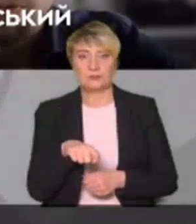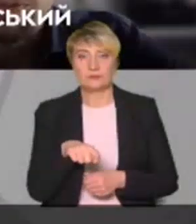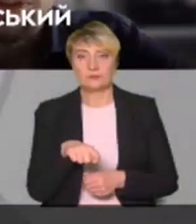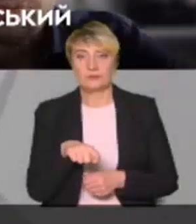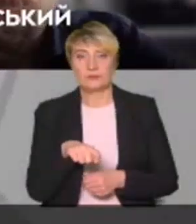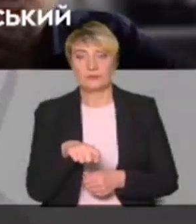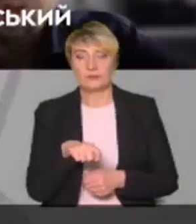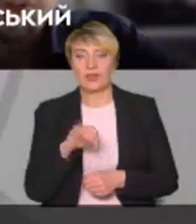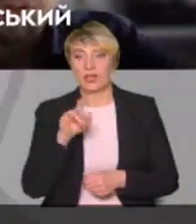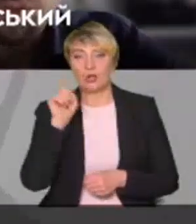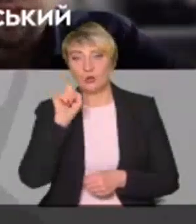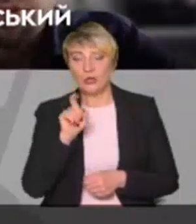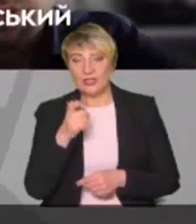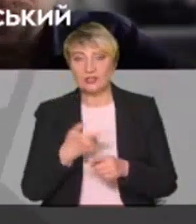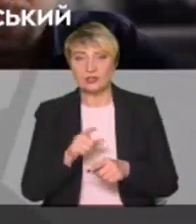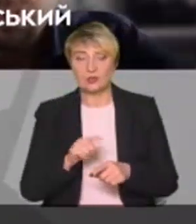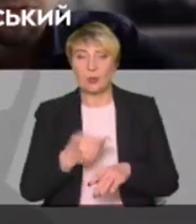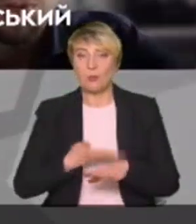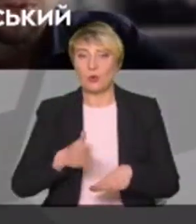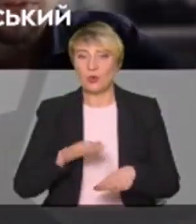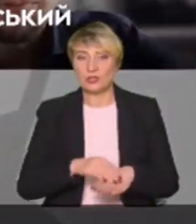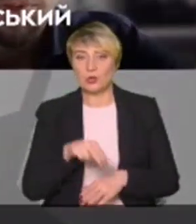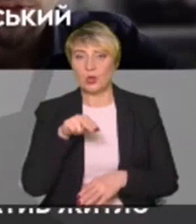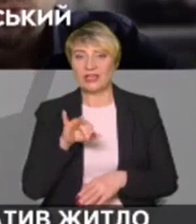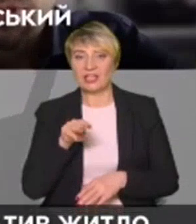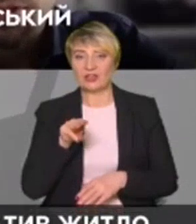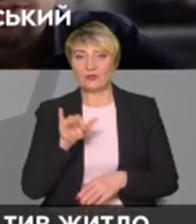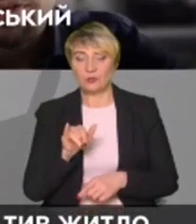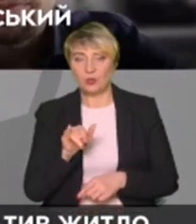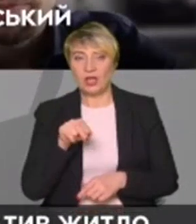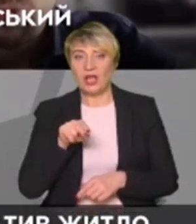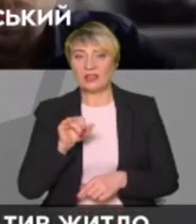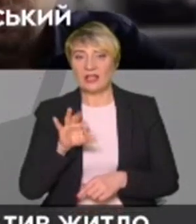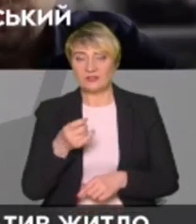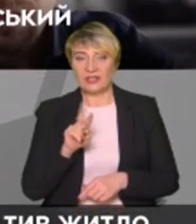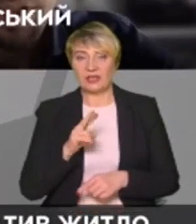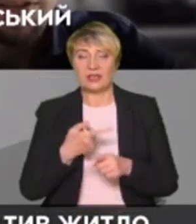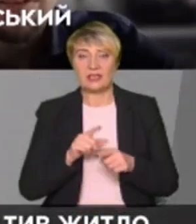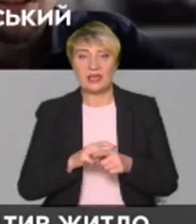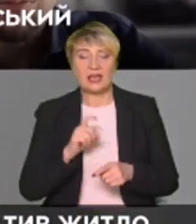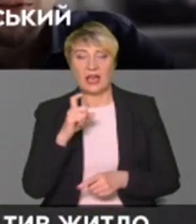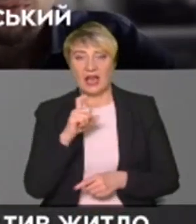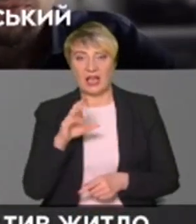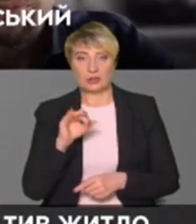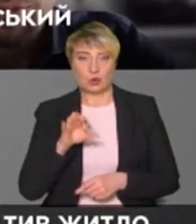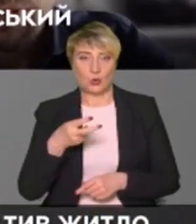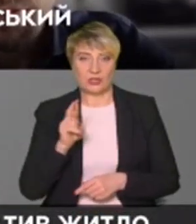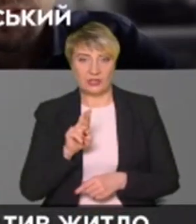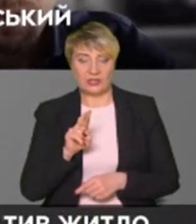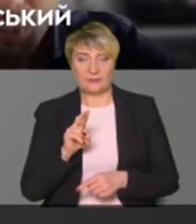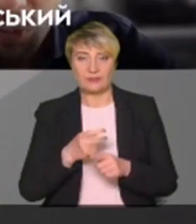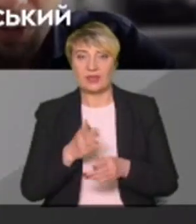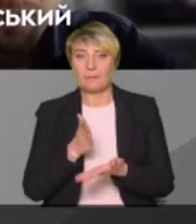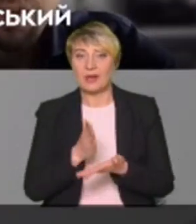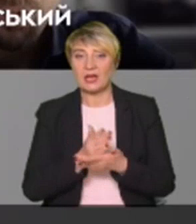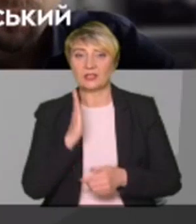Туреччину, в тому числі Польщу, Литву, Латвію і Естонію, то ми в цілому як союз цих країн маємо перспективи і